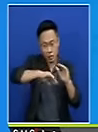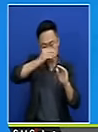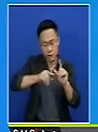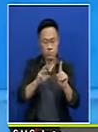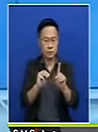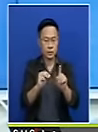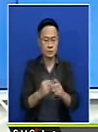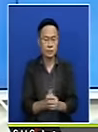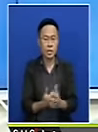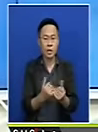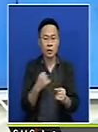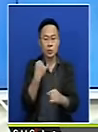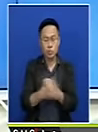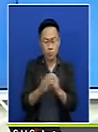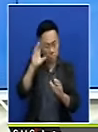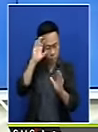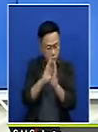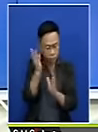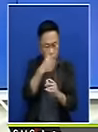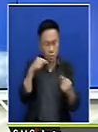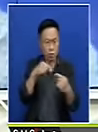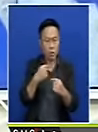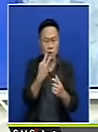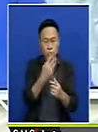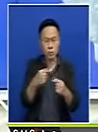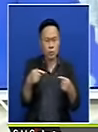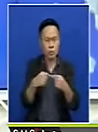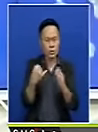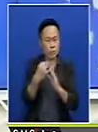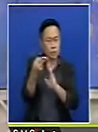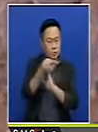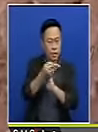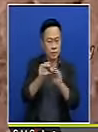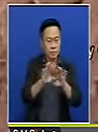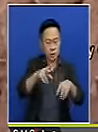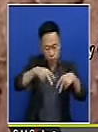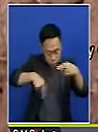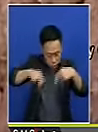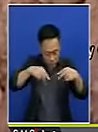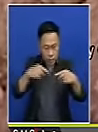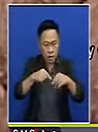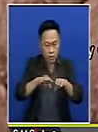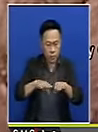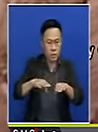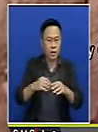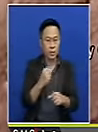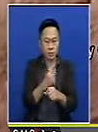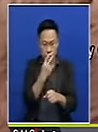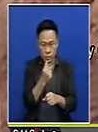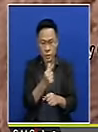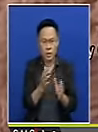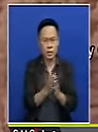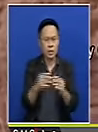1เมตรครับลากันไปด้วยภาพความสวยงามของจุดชมวิวสกายวอล์กที่บริเวณของจังหวัดหนองคายซึ่งเปิดให้นักท่องเที่ยวเข้าชมซึ่งจุดชมวิวที่ว่